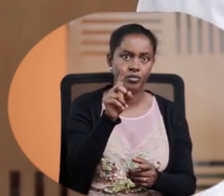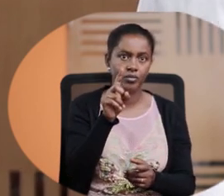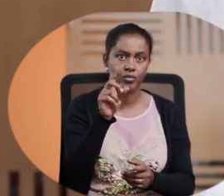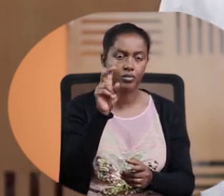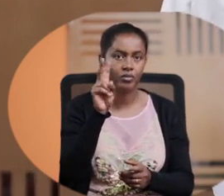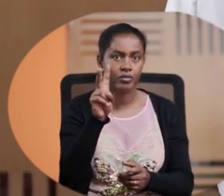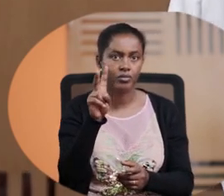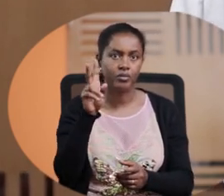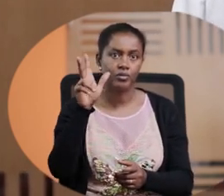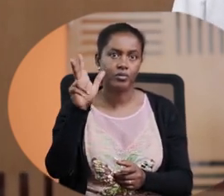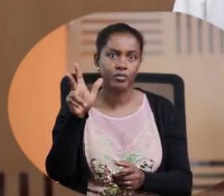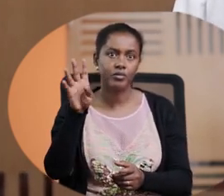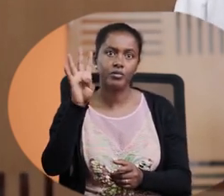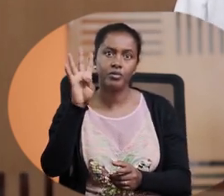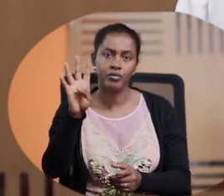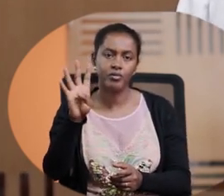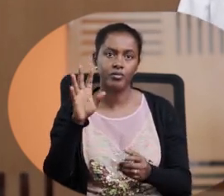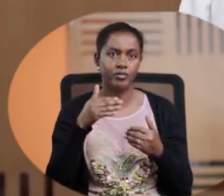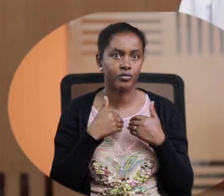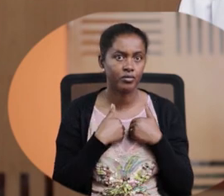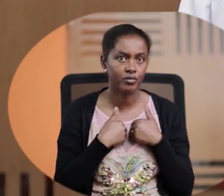1, 2, 3, 4 jira kanaaf maal goonaa